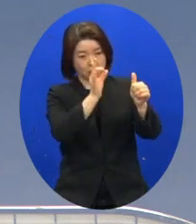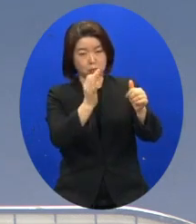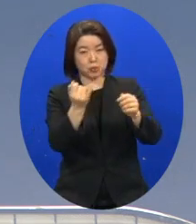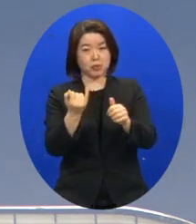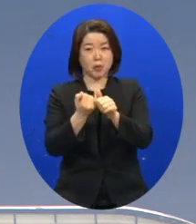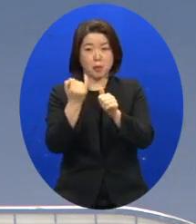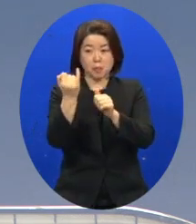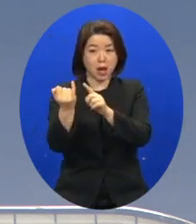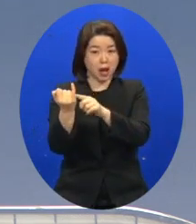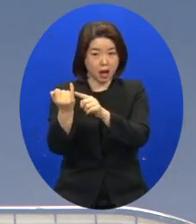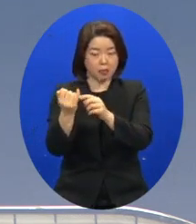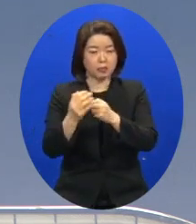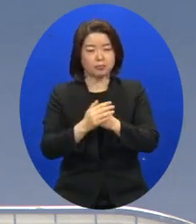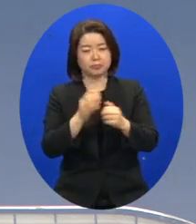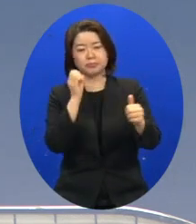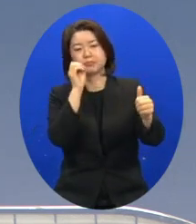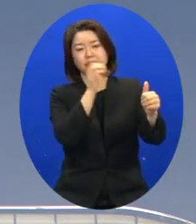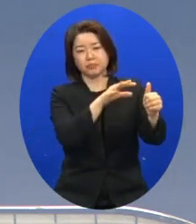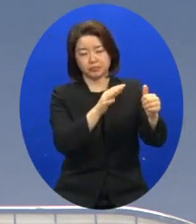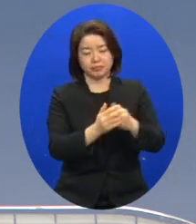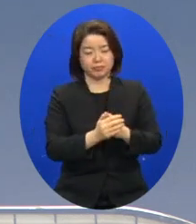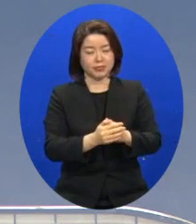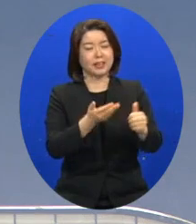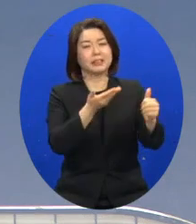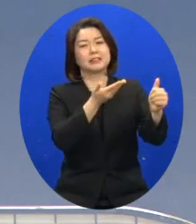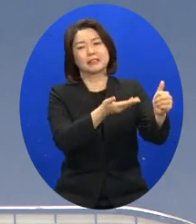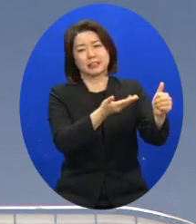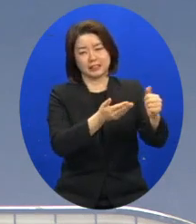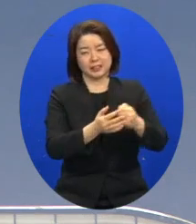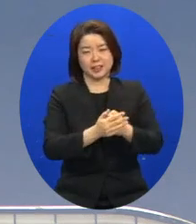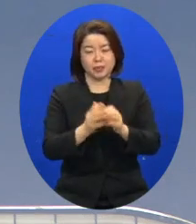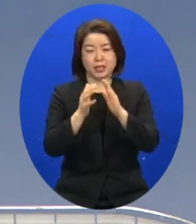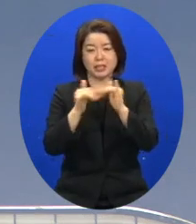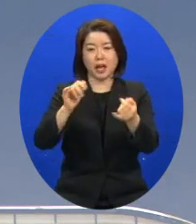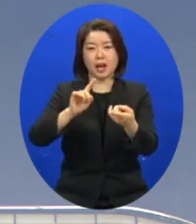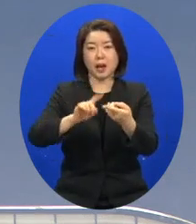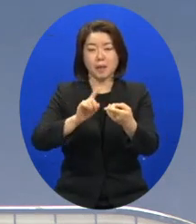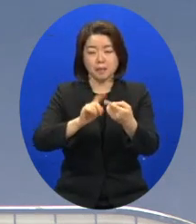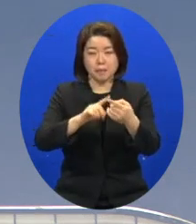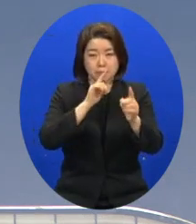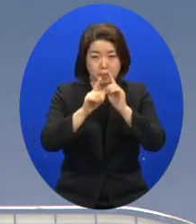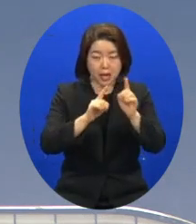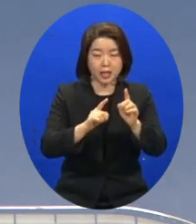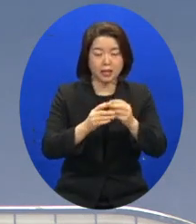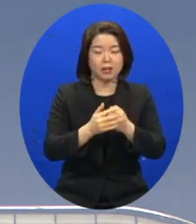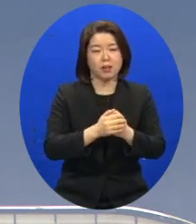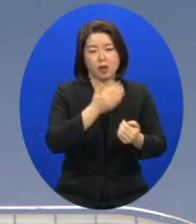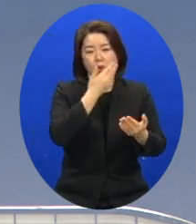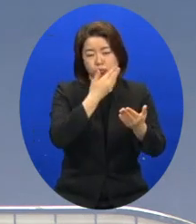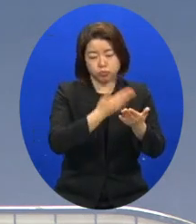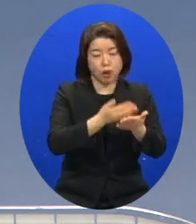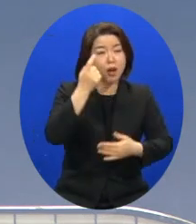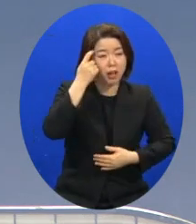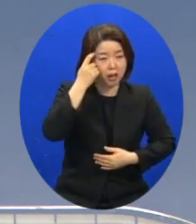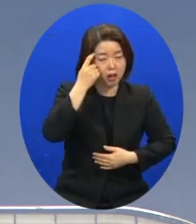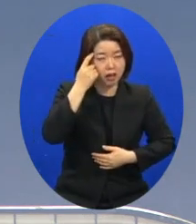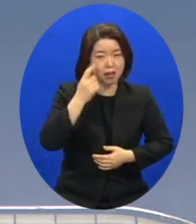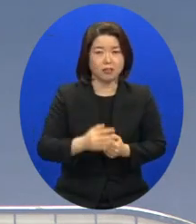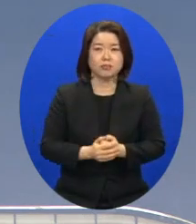목사님에게 그런 말씀을 드렸습니다 당신이 사람의 말에 대해서는 그렇게 중요하게 생각하면서